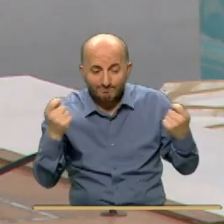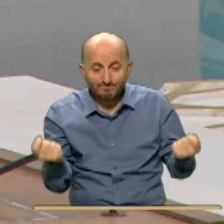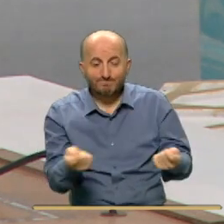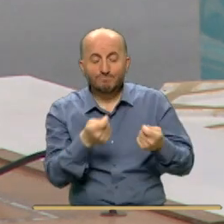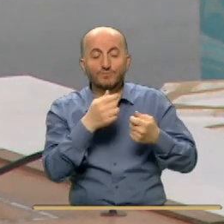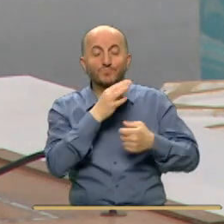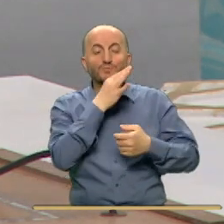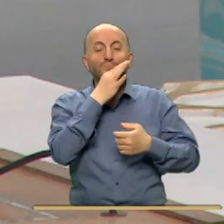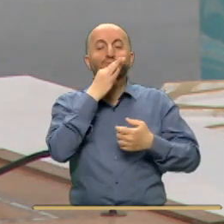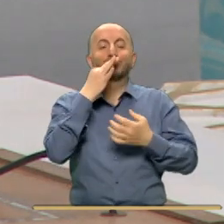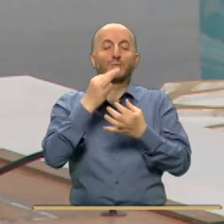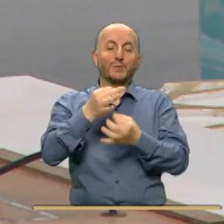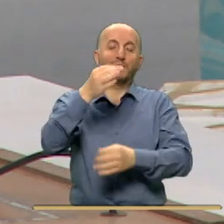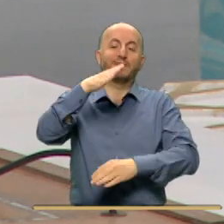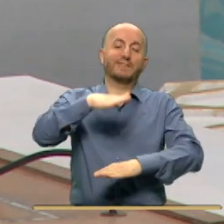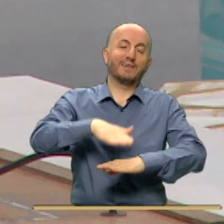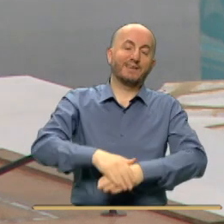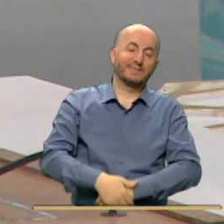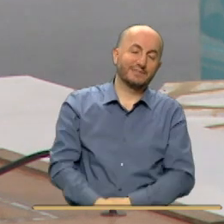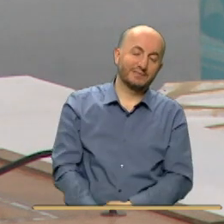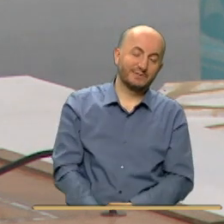eden bahtiyar kullarından eylesin.